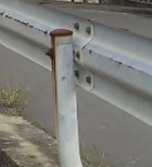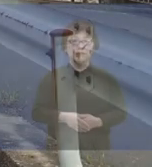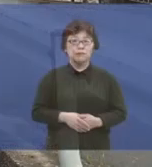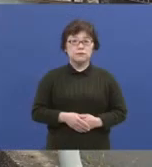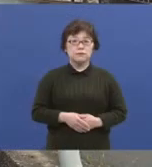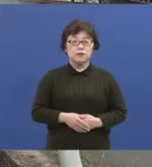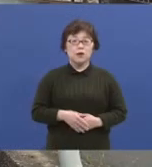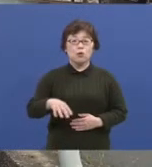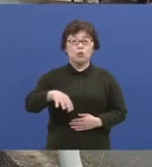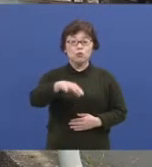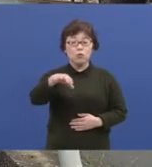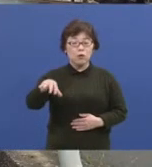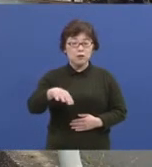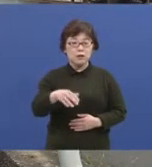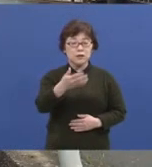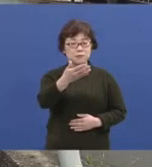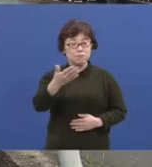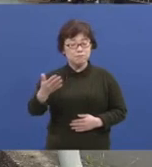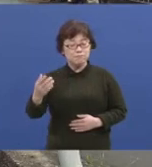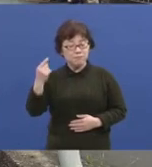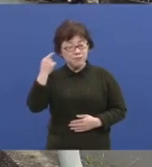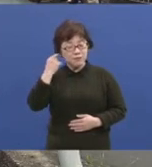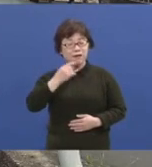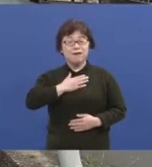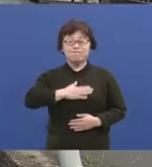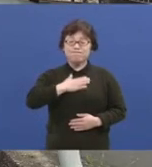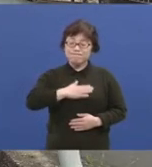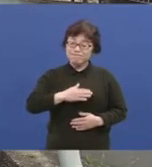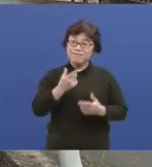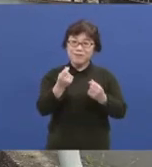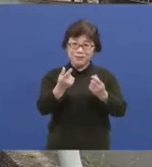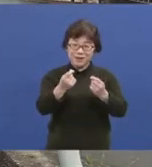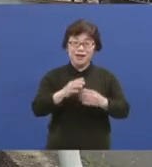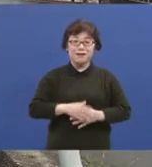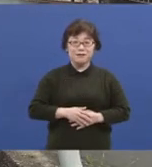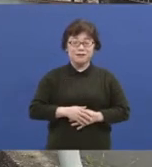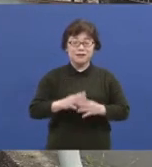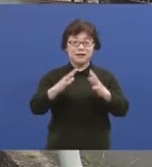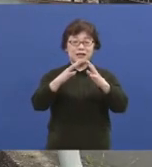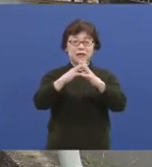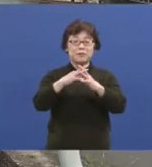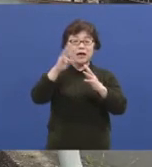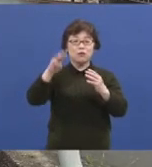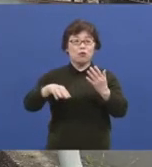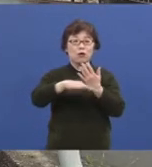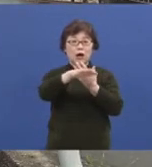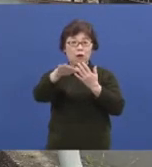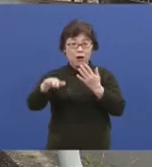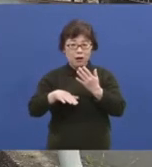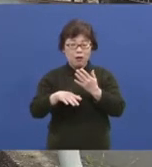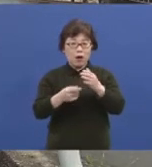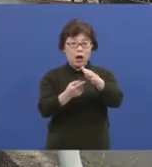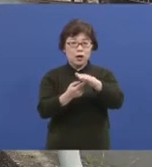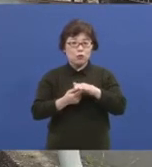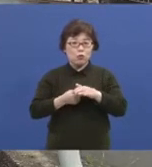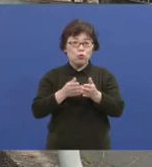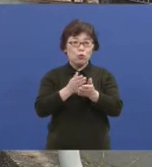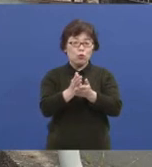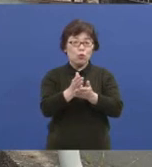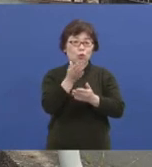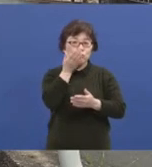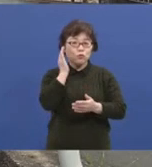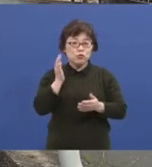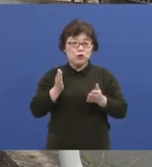この辺りでは水の流れる音が聞こえて心地いいですね。 宮の河原一帯は農業用水路が多くありますからね。